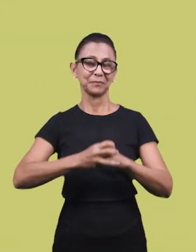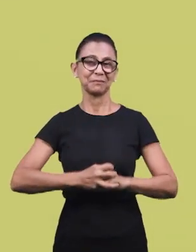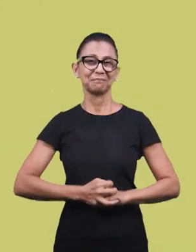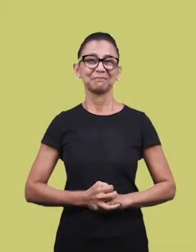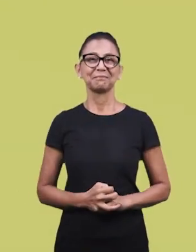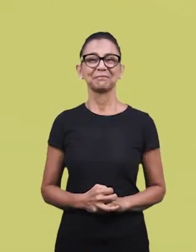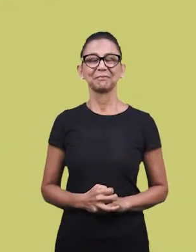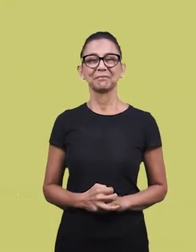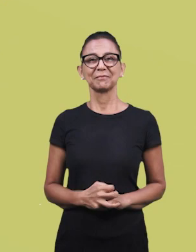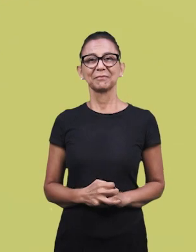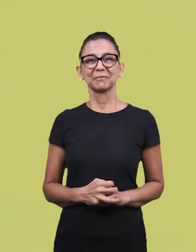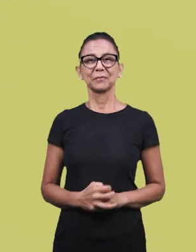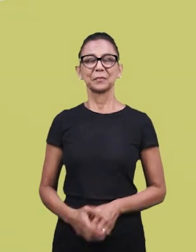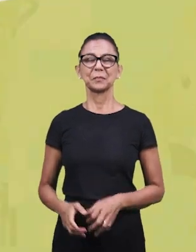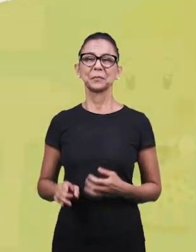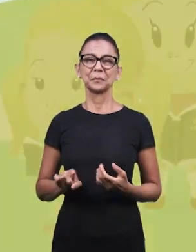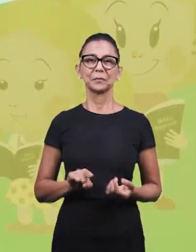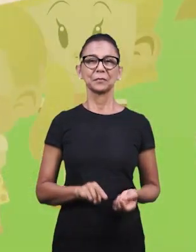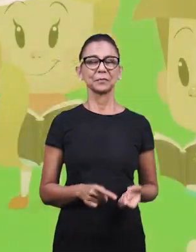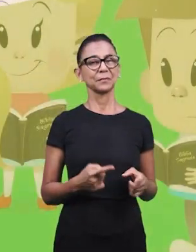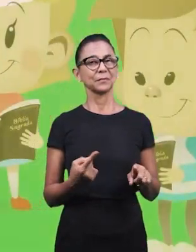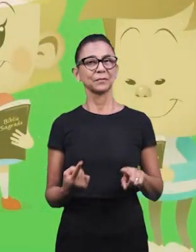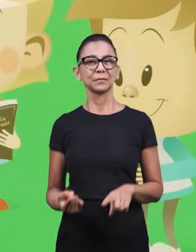О Господь, аминь.